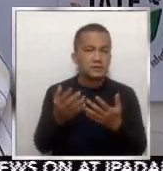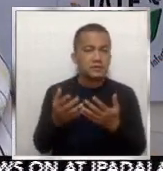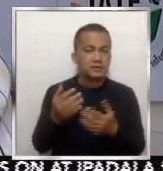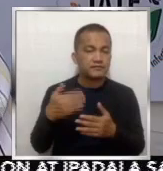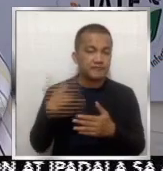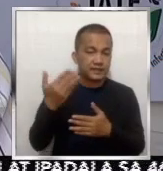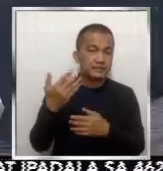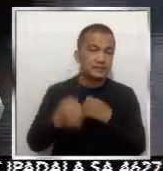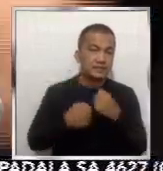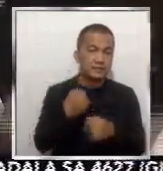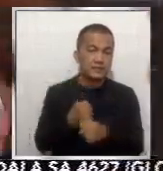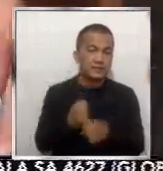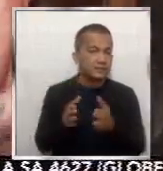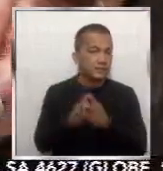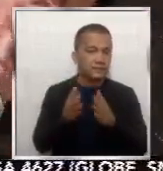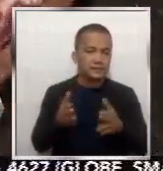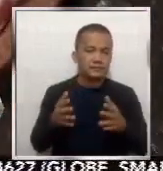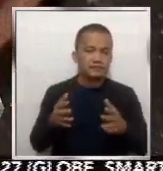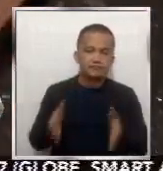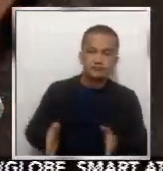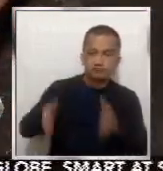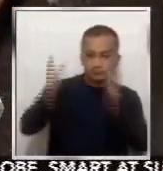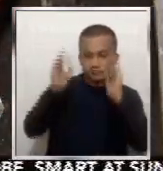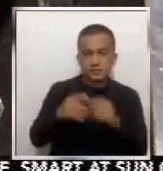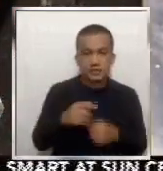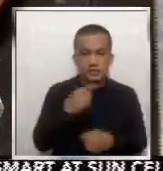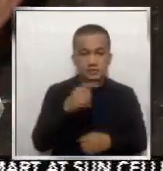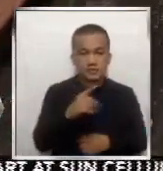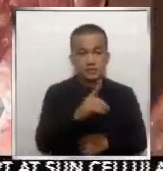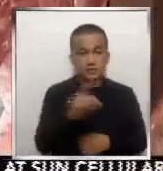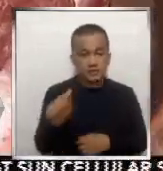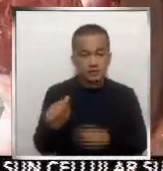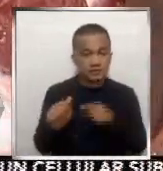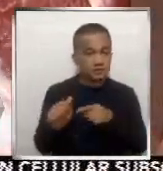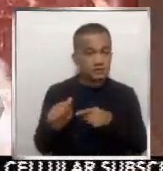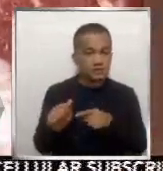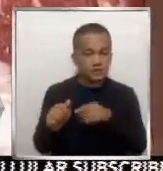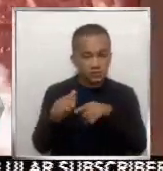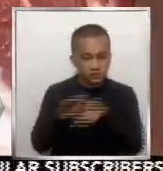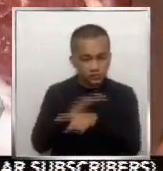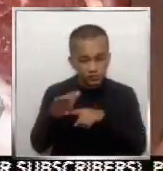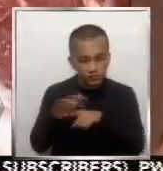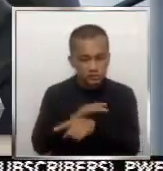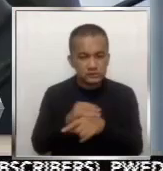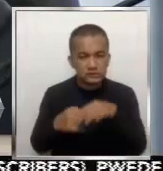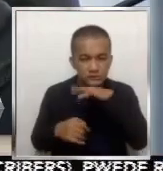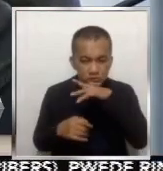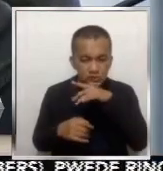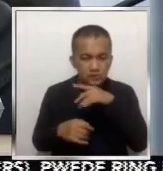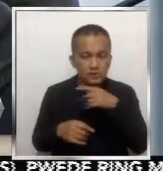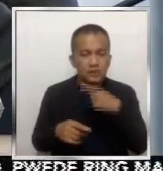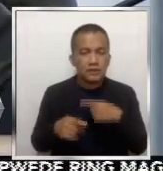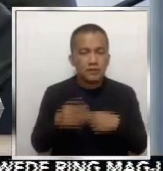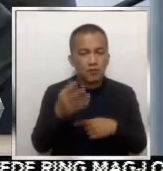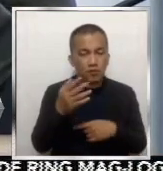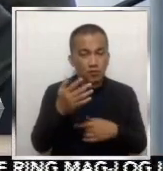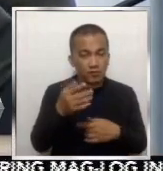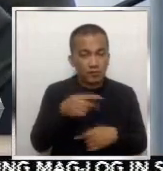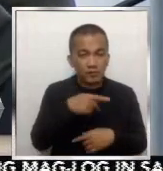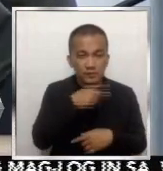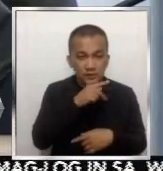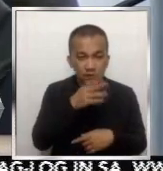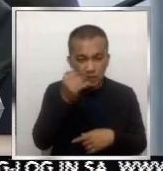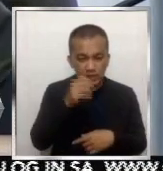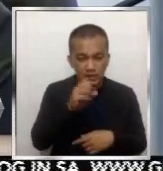malaking infrastructure yun. Ang sinasabi ng Department of Agriculture, nakakalusot ang kontaminadong karne dahil sa smuggling. Pero sabi ng Sinag, kung meron